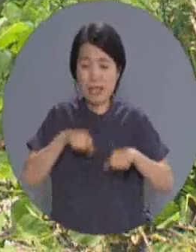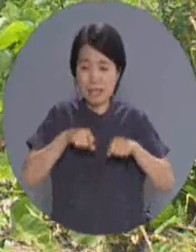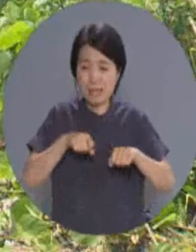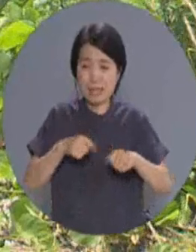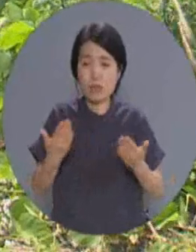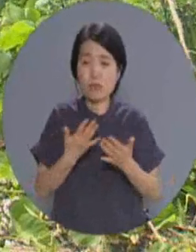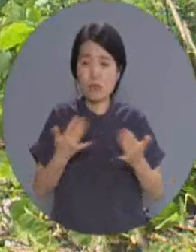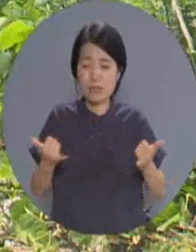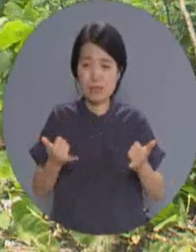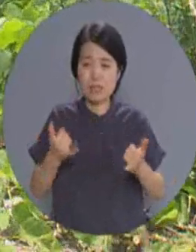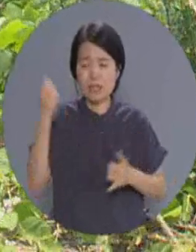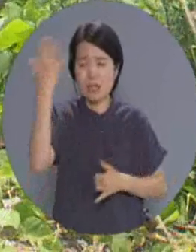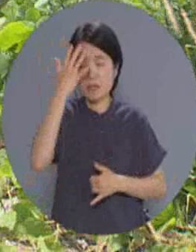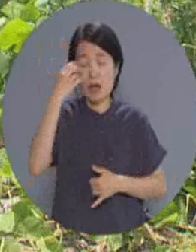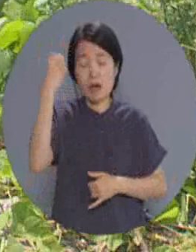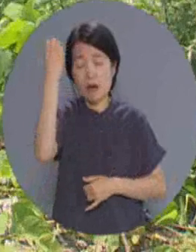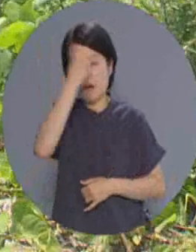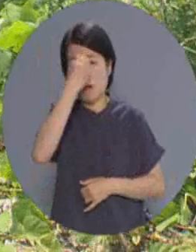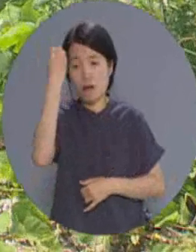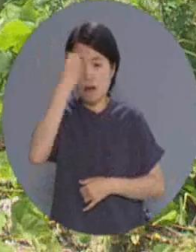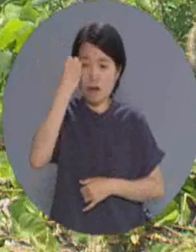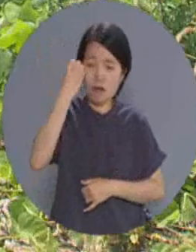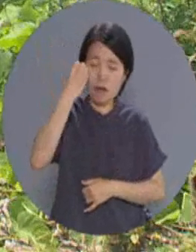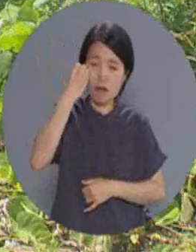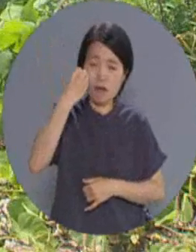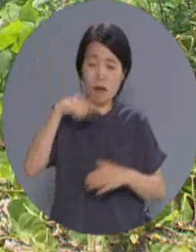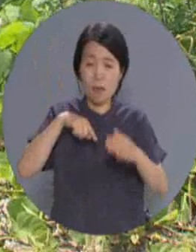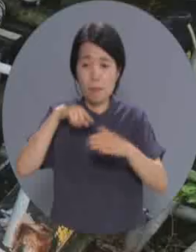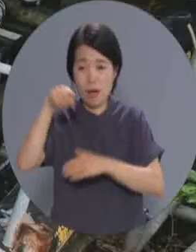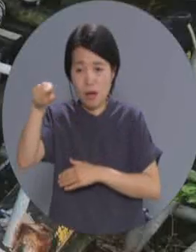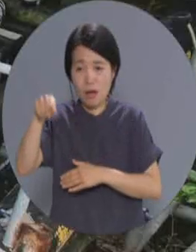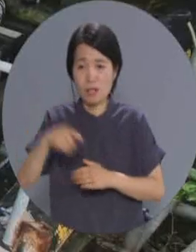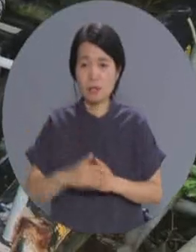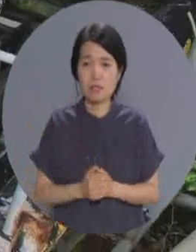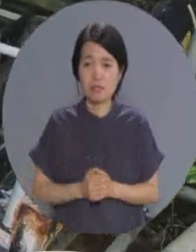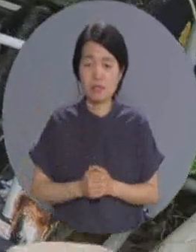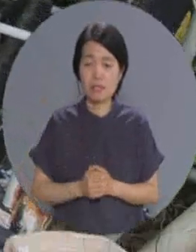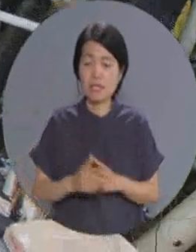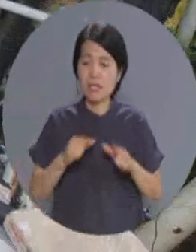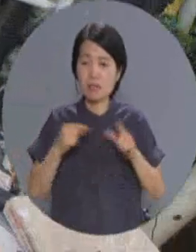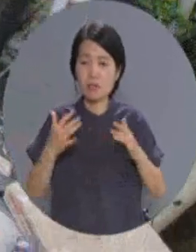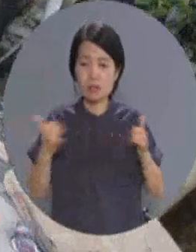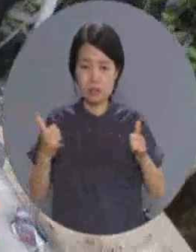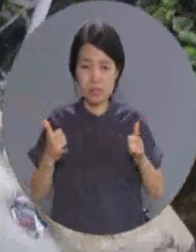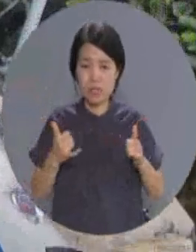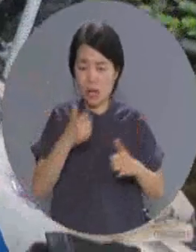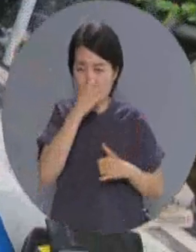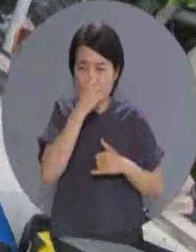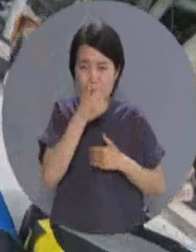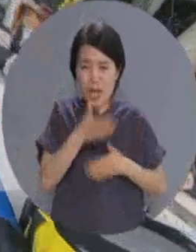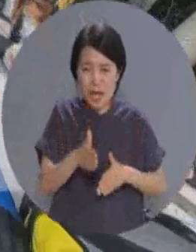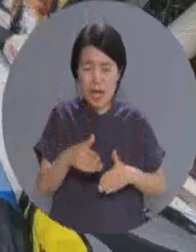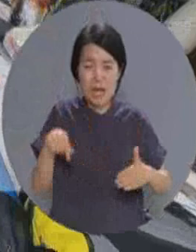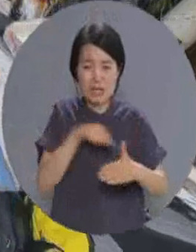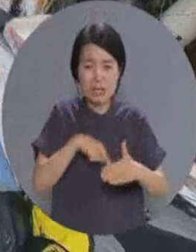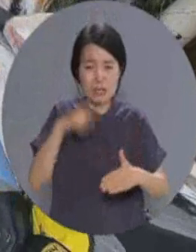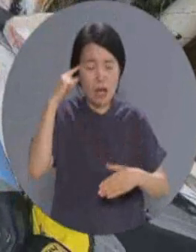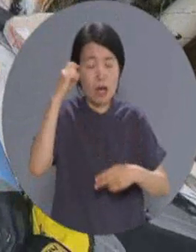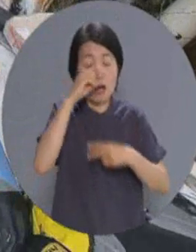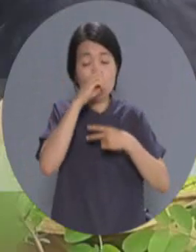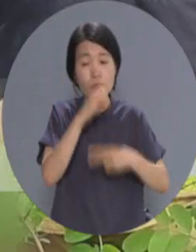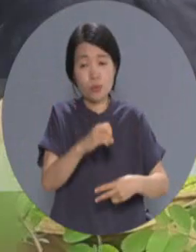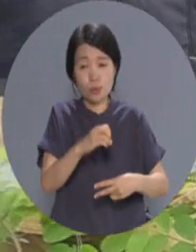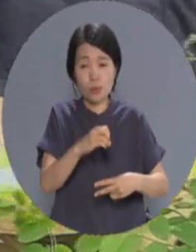청소하던 노동자들은 갑자기 어지럼증 등을 호소하며 밖으로 나왔습니다. 하지만 일부 노동자는 밀폐된 정화조 안에서 의식을